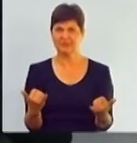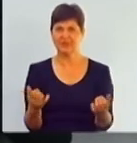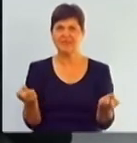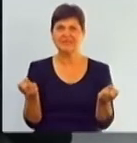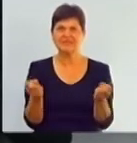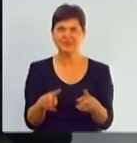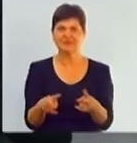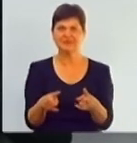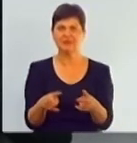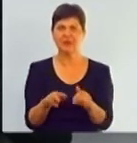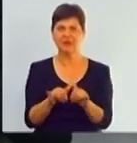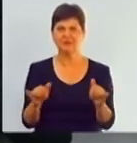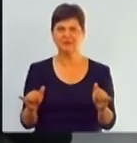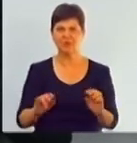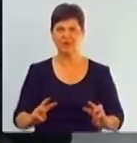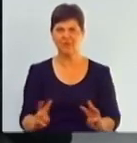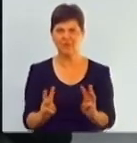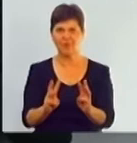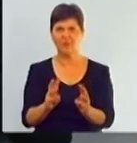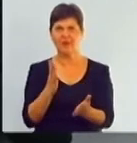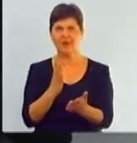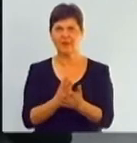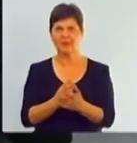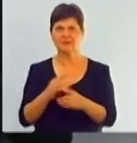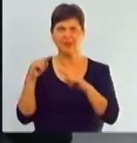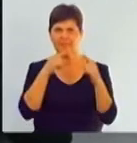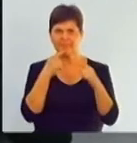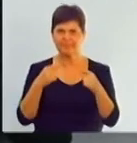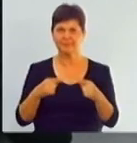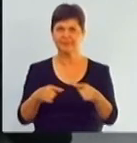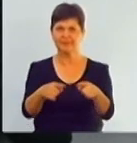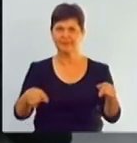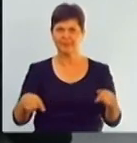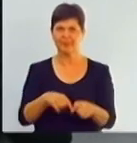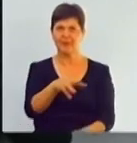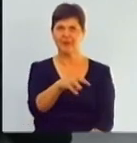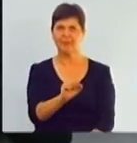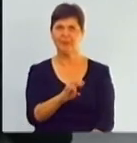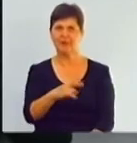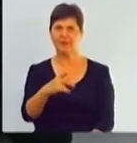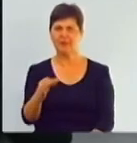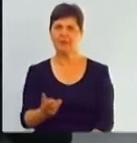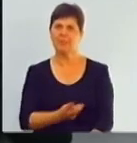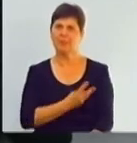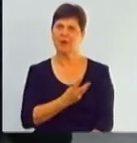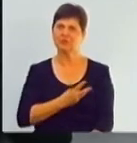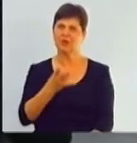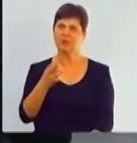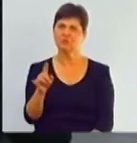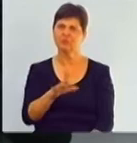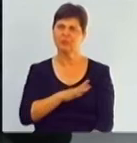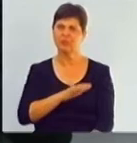де розводяться багаття, ви знаєте, там мангали чи ще інші металеві ящики, бажано, щоб було забезпечено